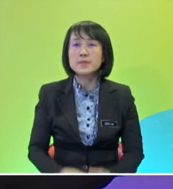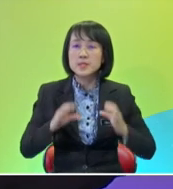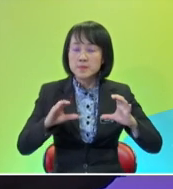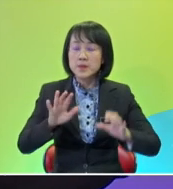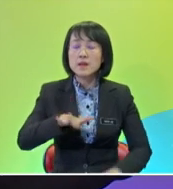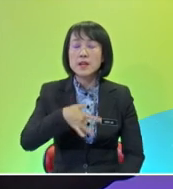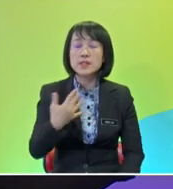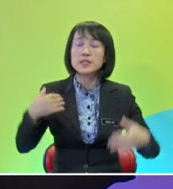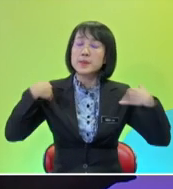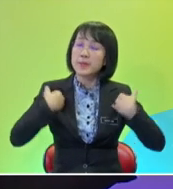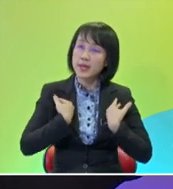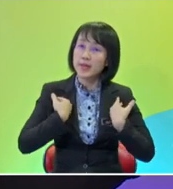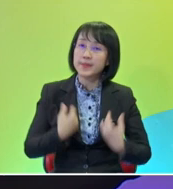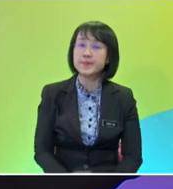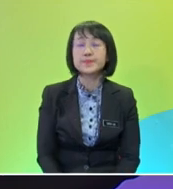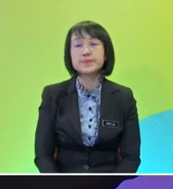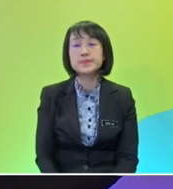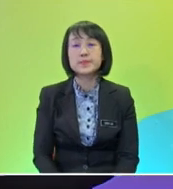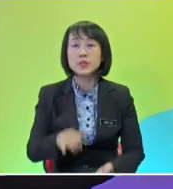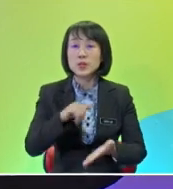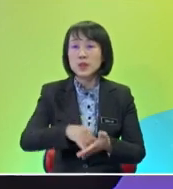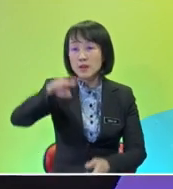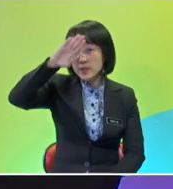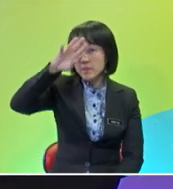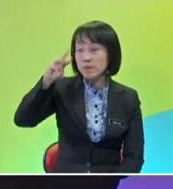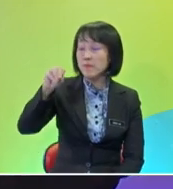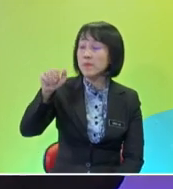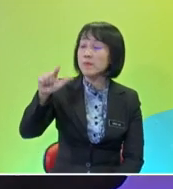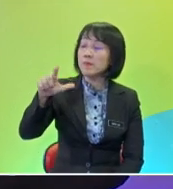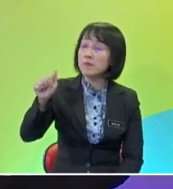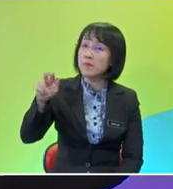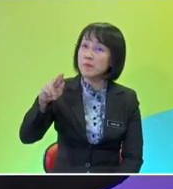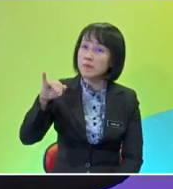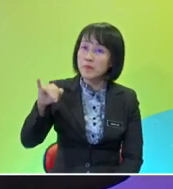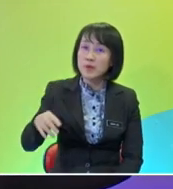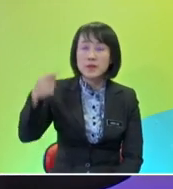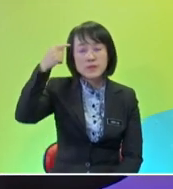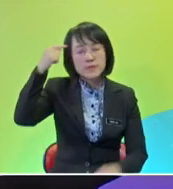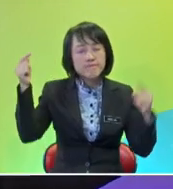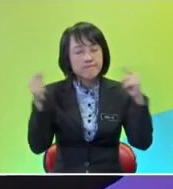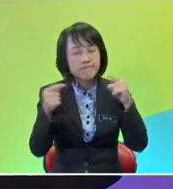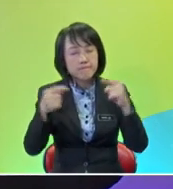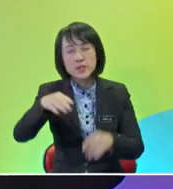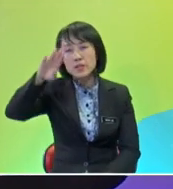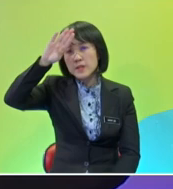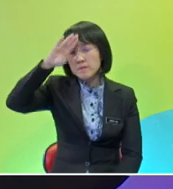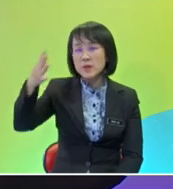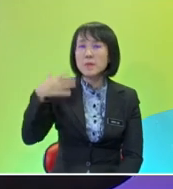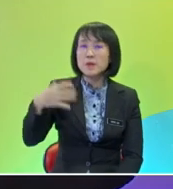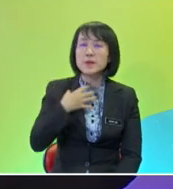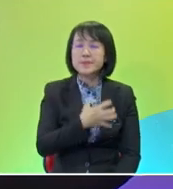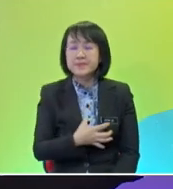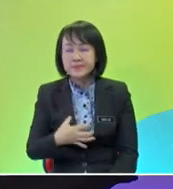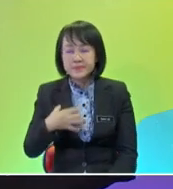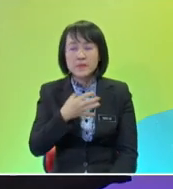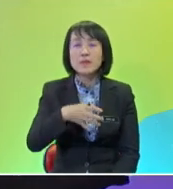penat. Itu kalau demam malaria. Sakit kepala, demam panas, loya, muntah-muntah